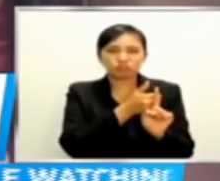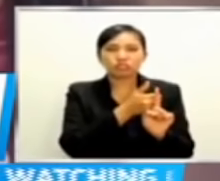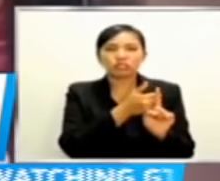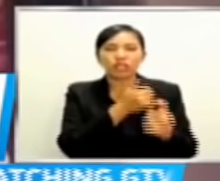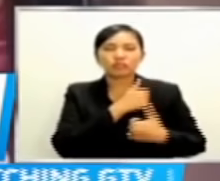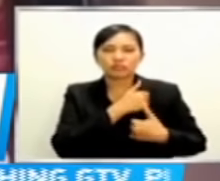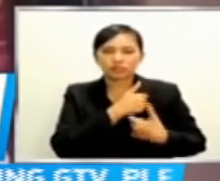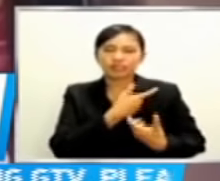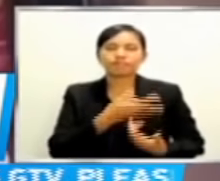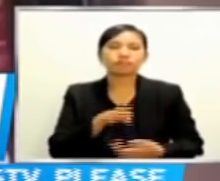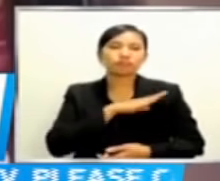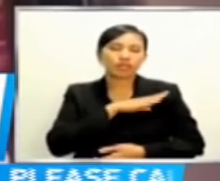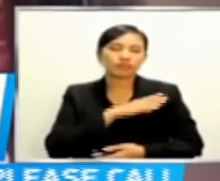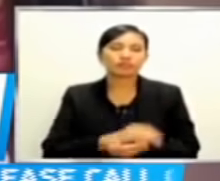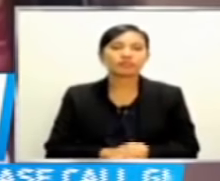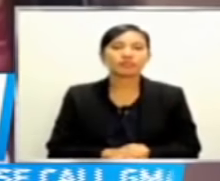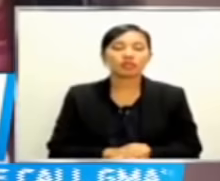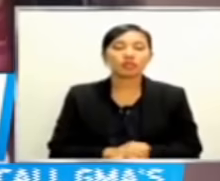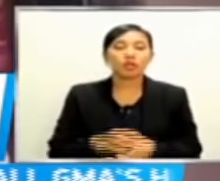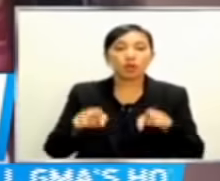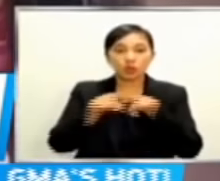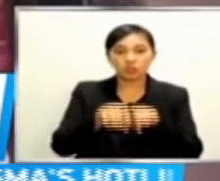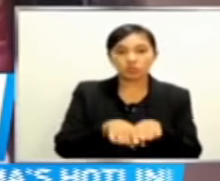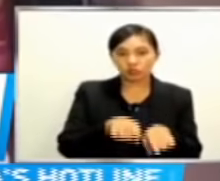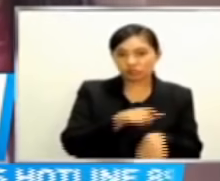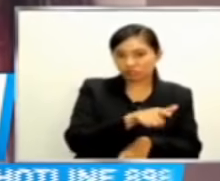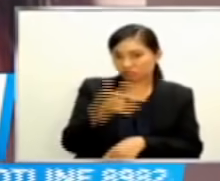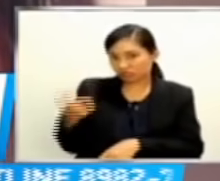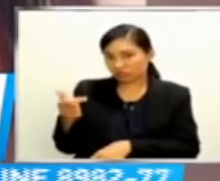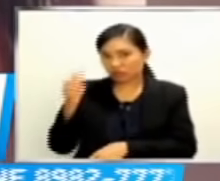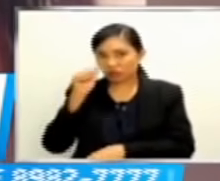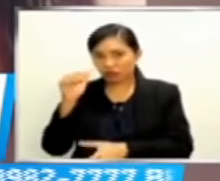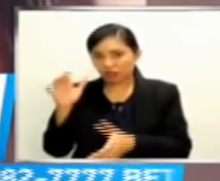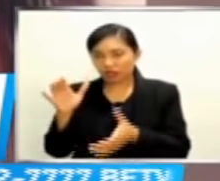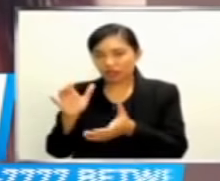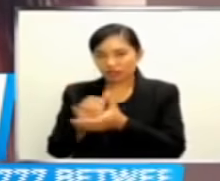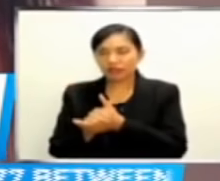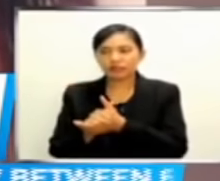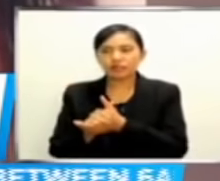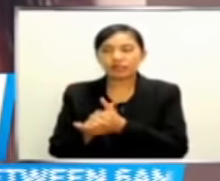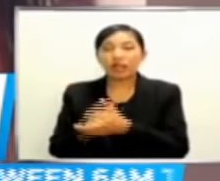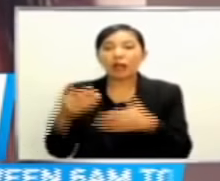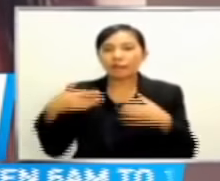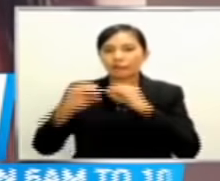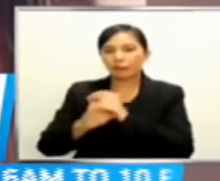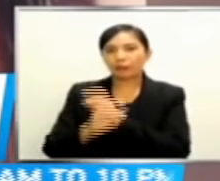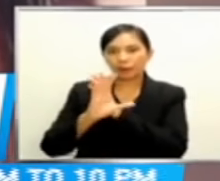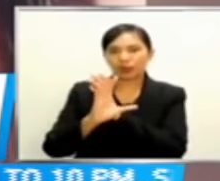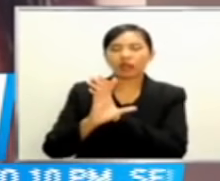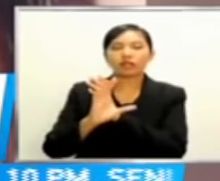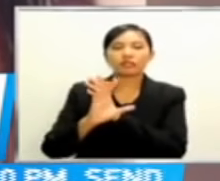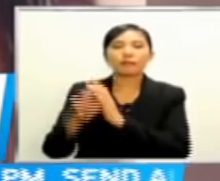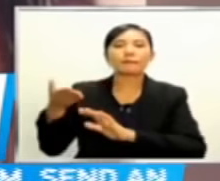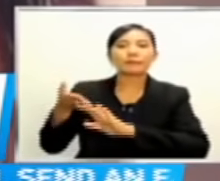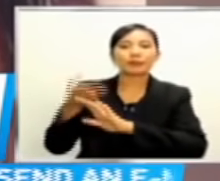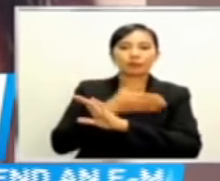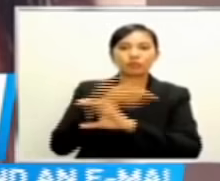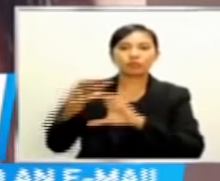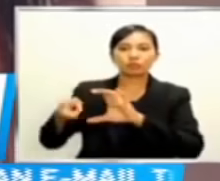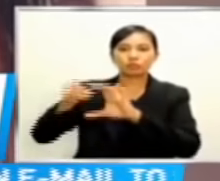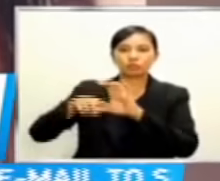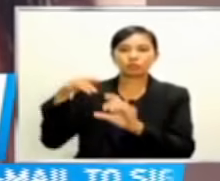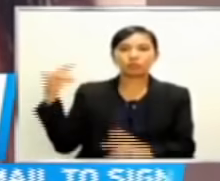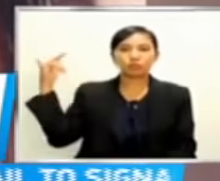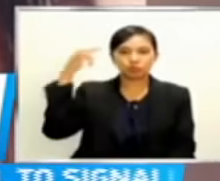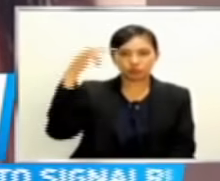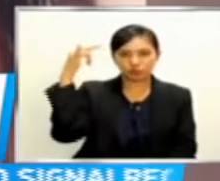Dapanas, na naka-video call din ang mister na si Corporal Carlo Dapanas Jr. ilang minuto bago sumakay sa nag-crash